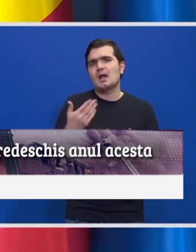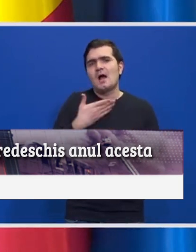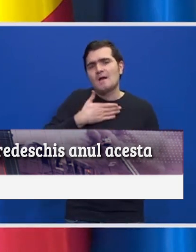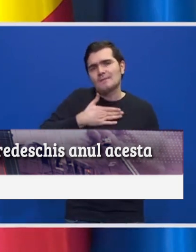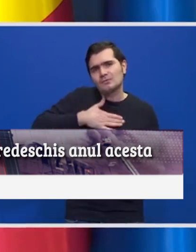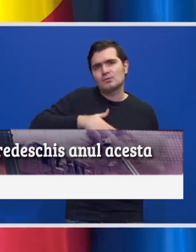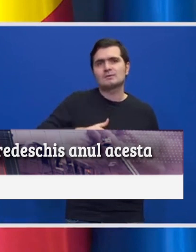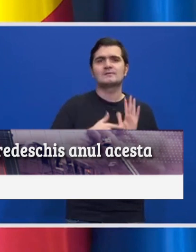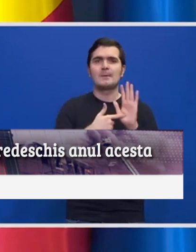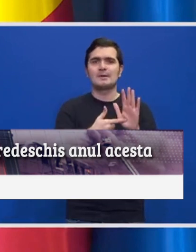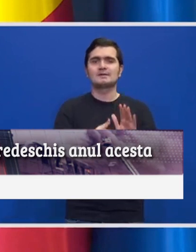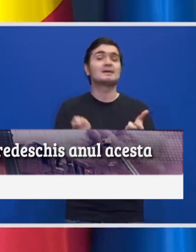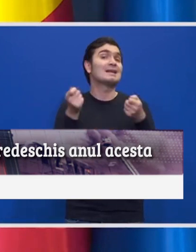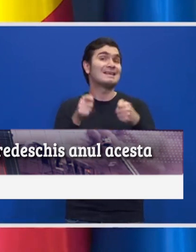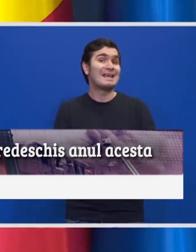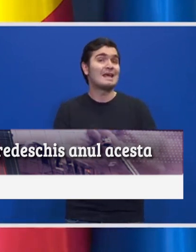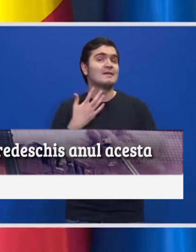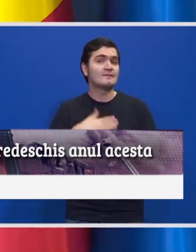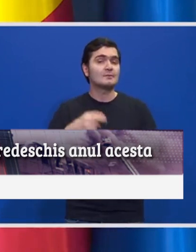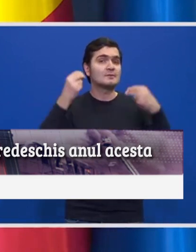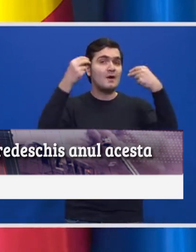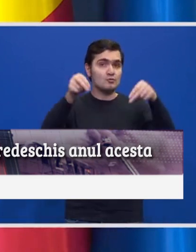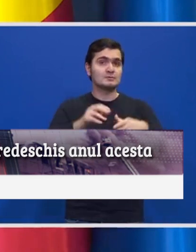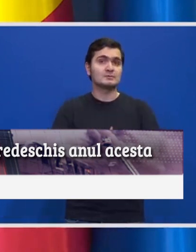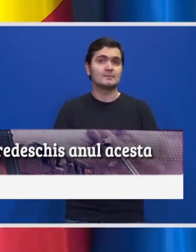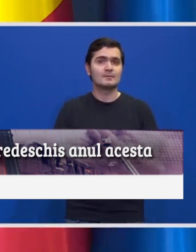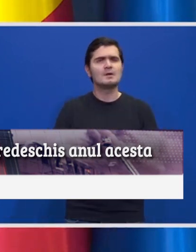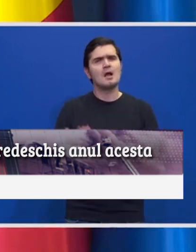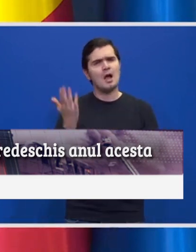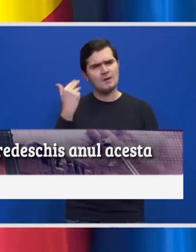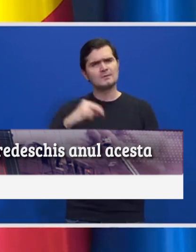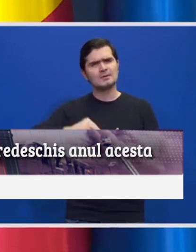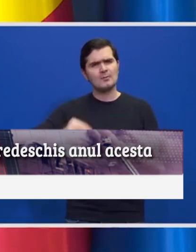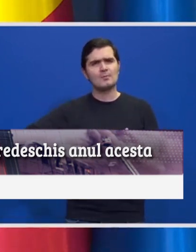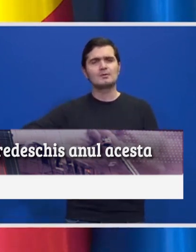doream să vi le prezint. În încheiere însă aș vrea să vă semnalez și faptul că a fost aprobată